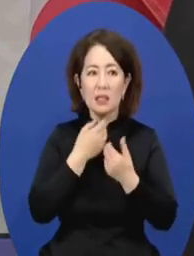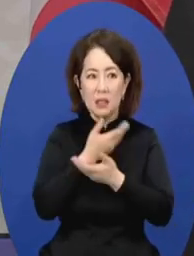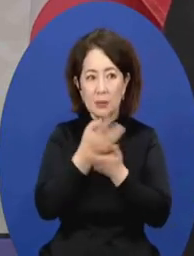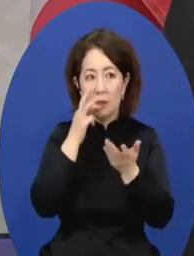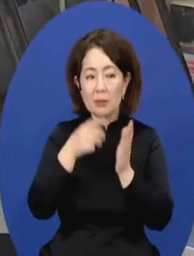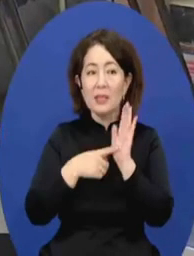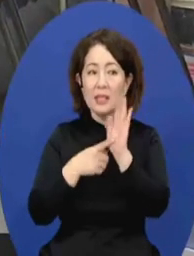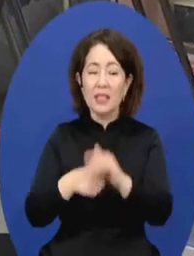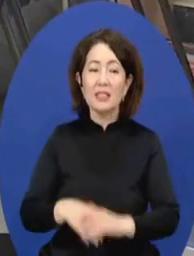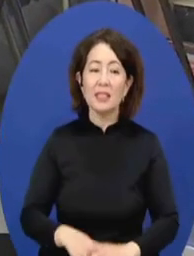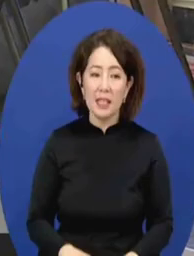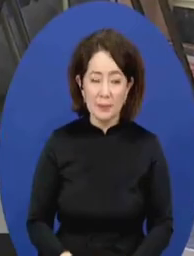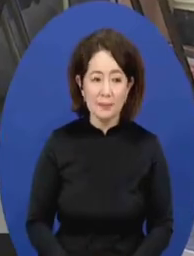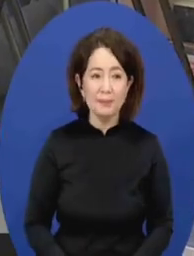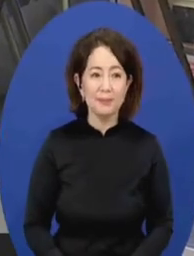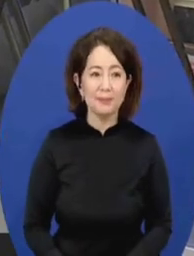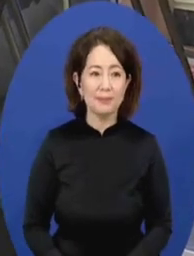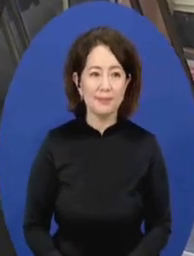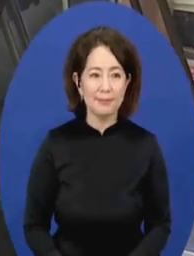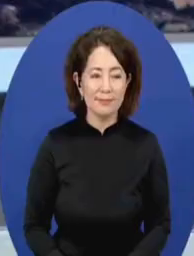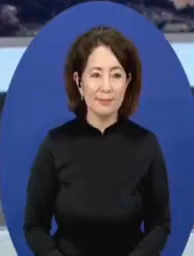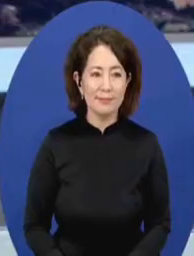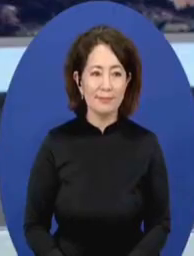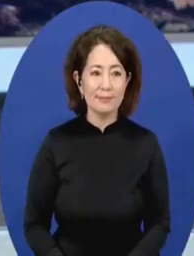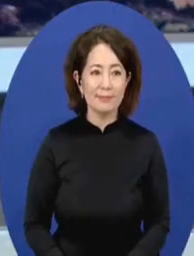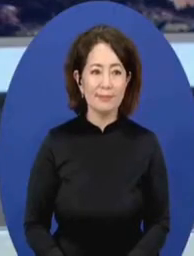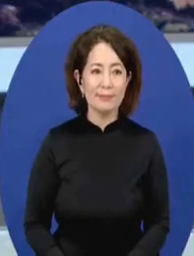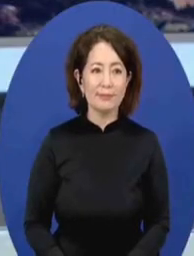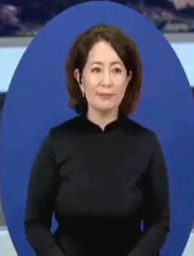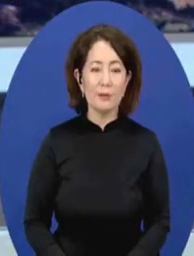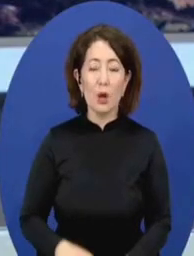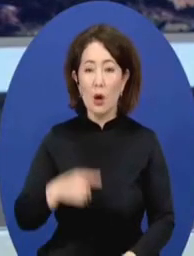иргэдэд бид нар мэдээлнэ. Монгол